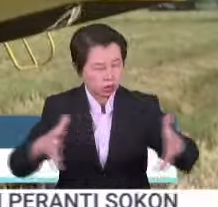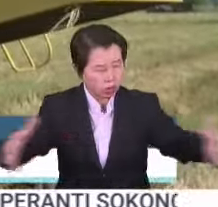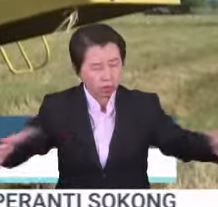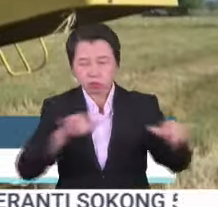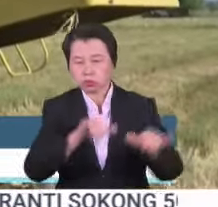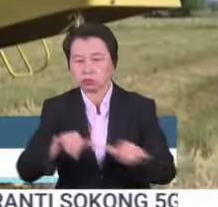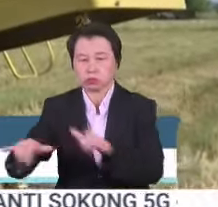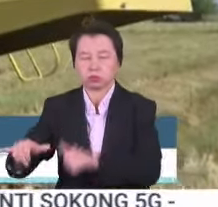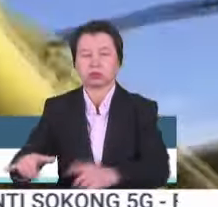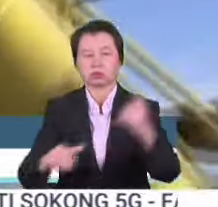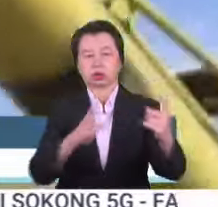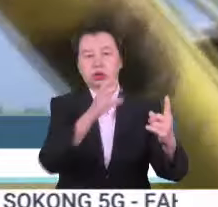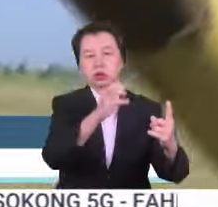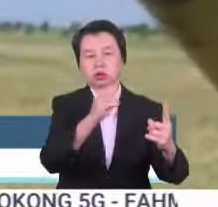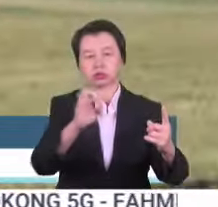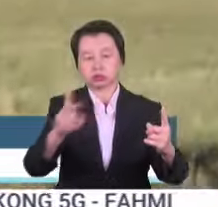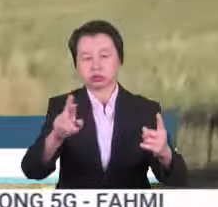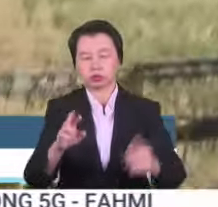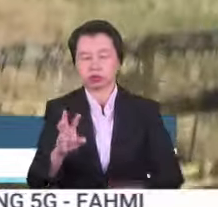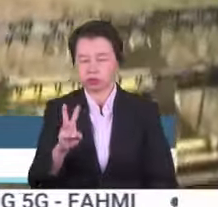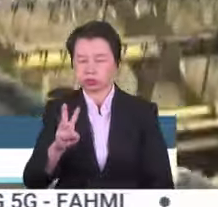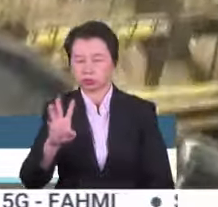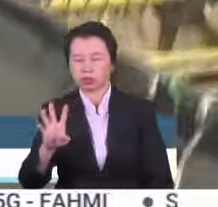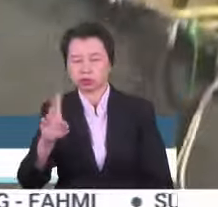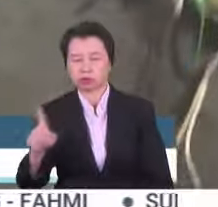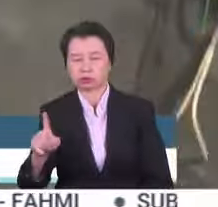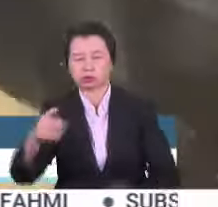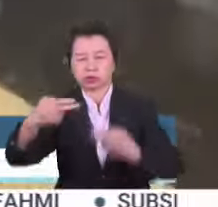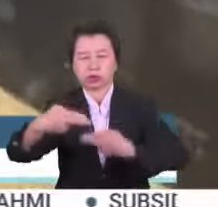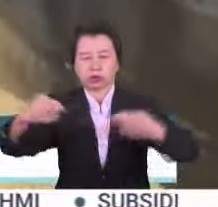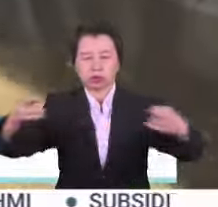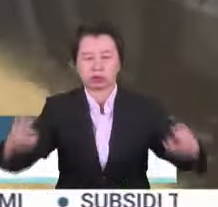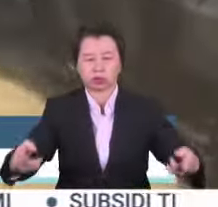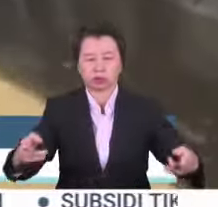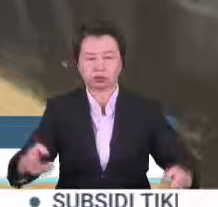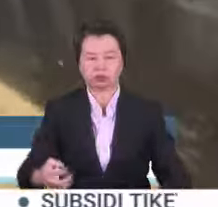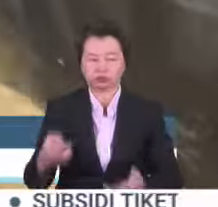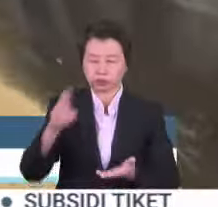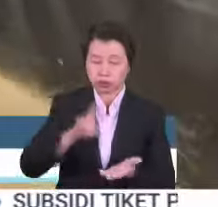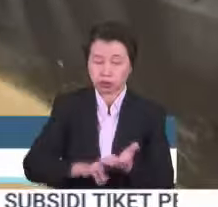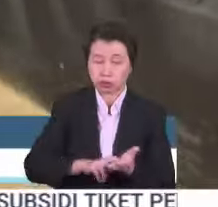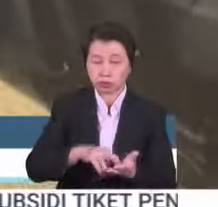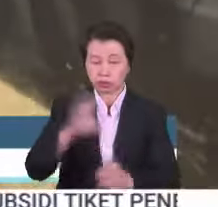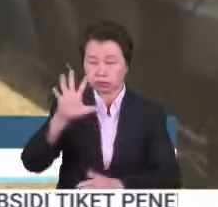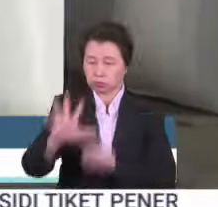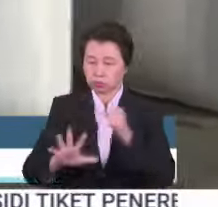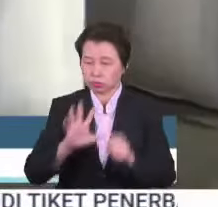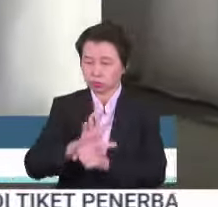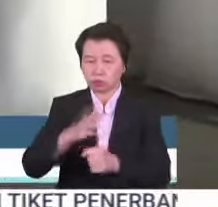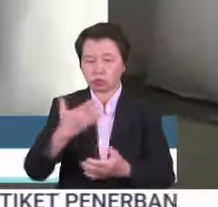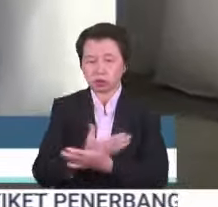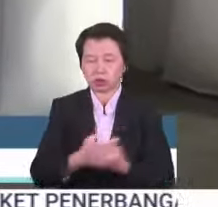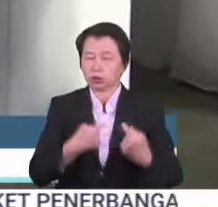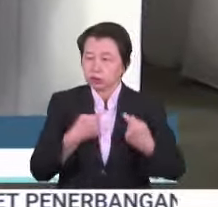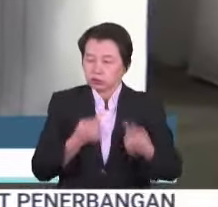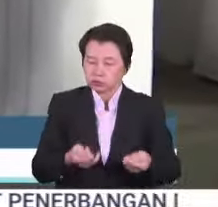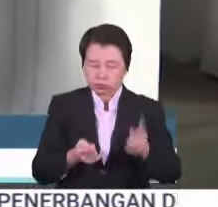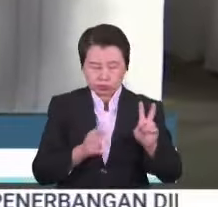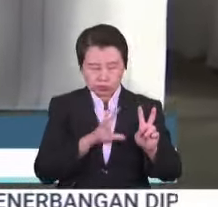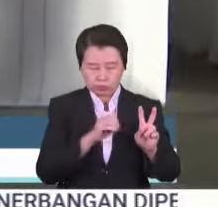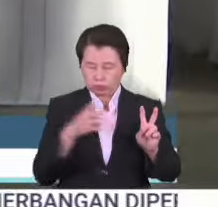mencapai 100,641 hektar rekod purata 5 tahun terkini sejak